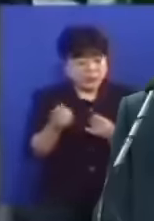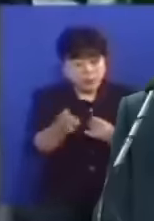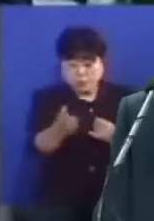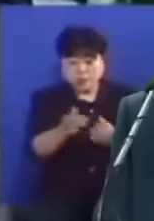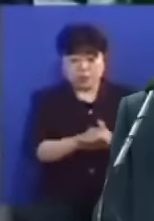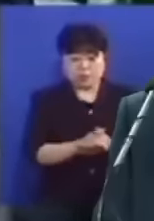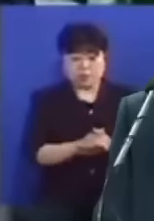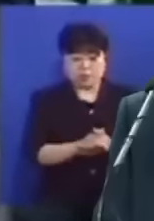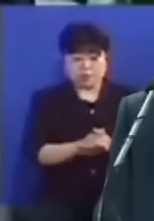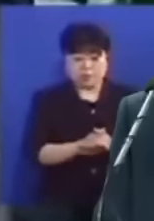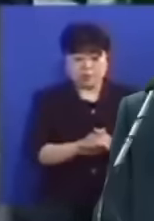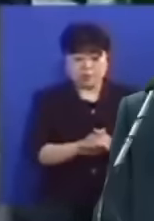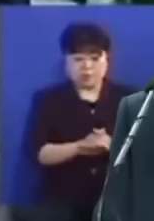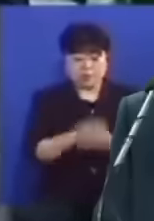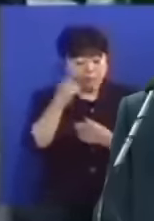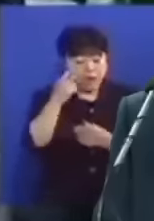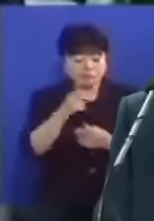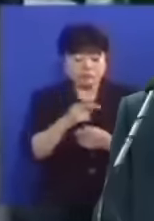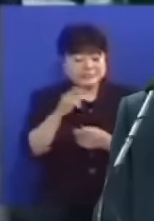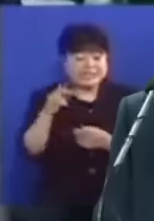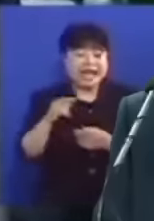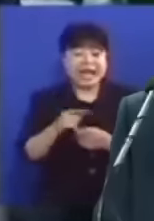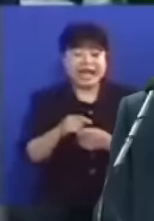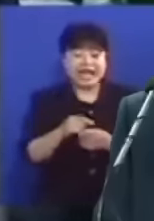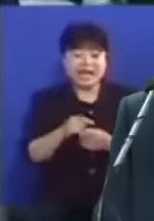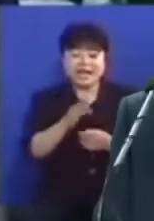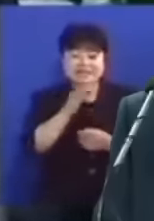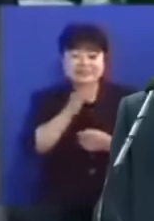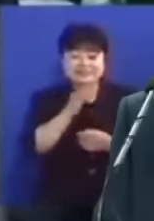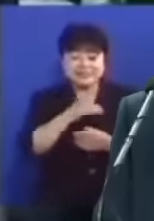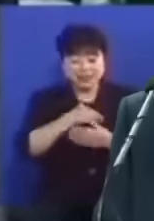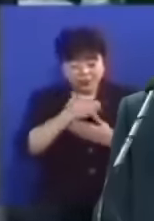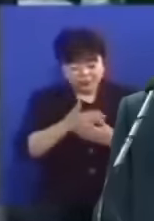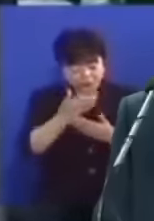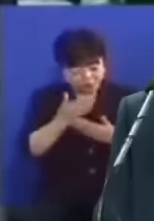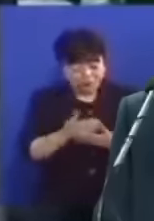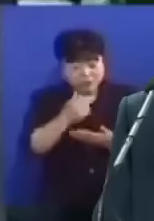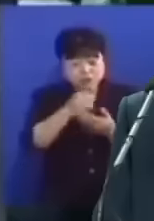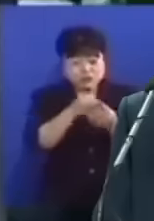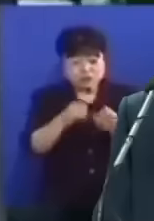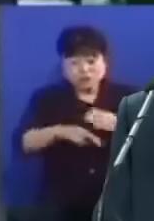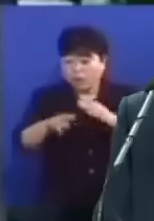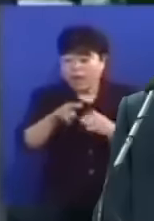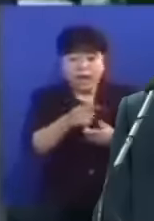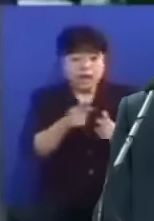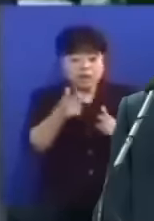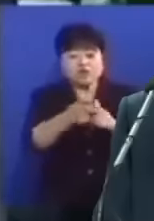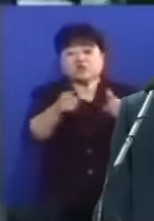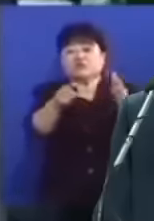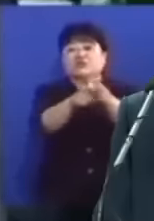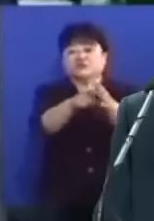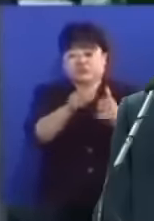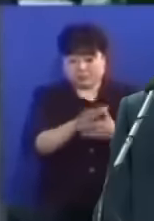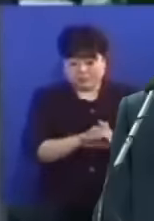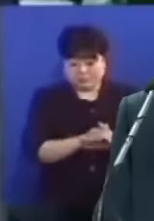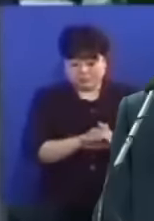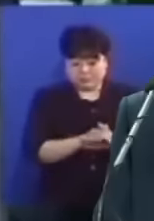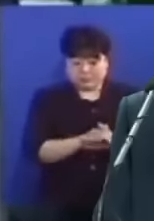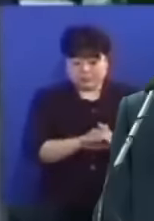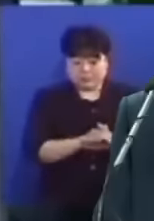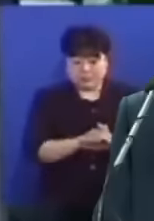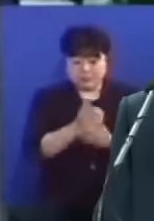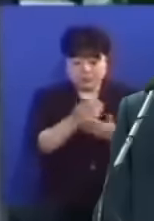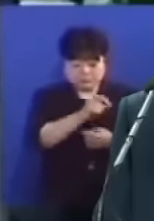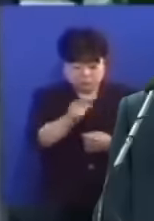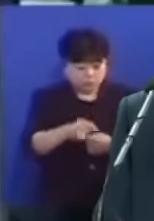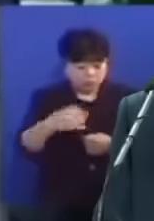쳤습니다. 내가 그거 볼 때 바울과 신라에게 감화를 받아서 그 죄수들도 다 예수 믿었다고 생각이 돼요. 성경은